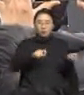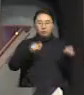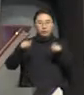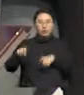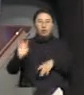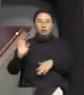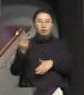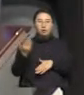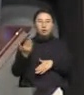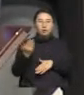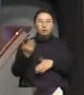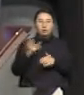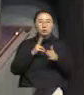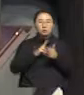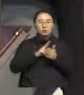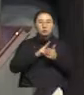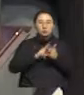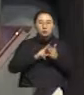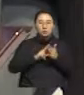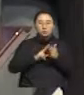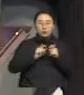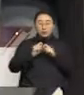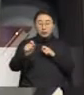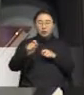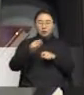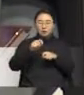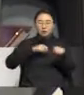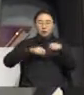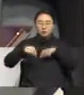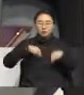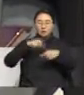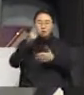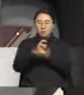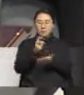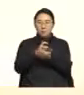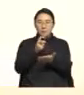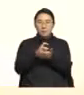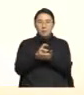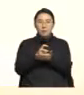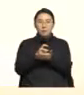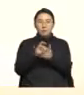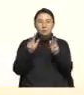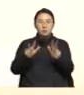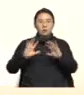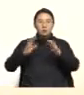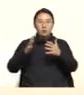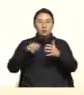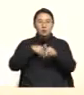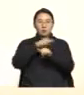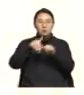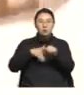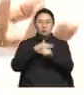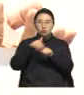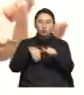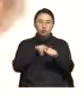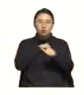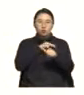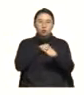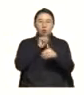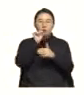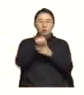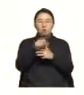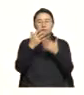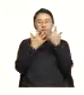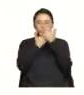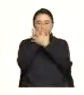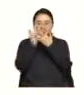때문 지방자치법 전부 개정안 등 자치분권 관련 법률안은 현재 국회 상황으로 볼 때 통과 가능성은